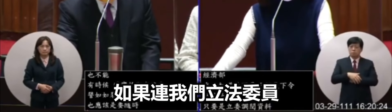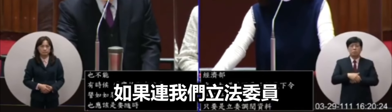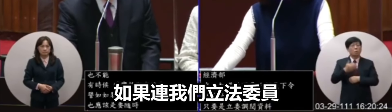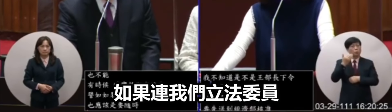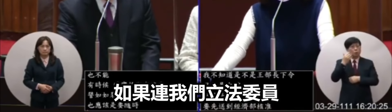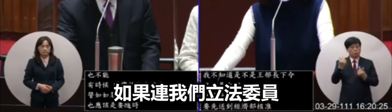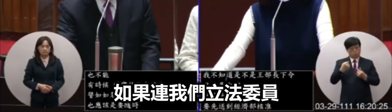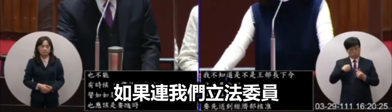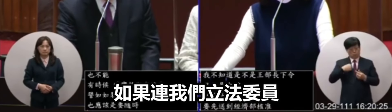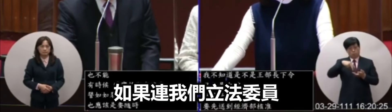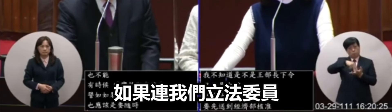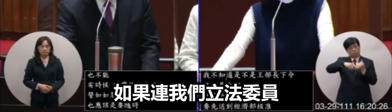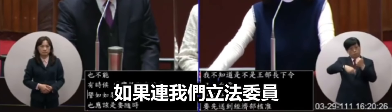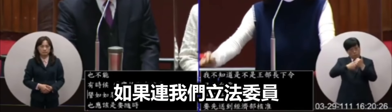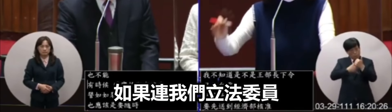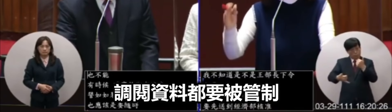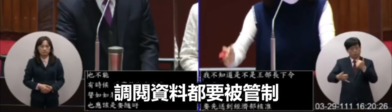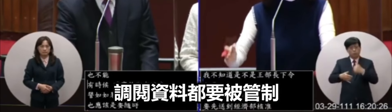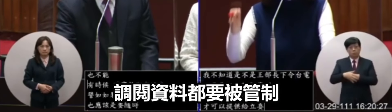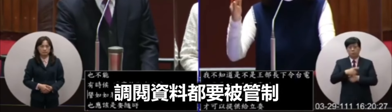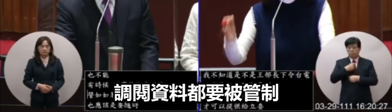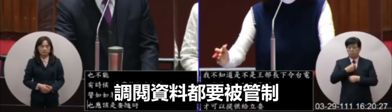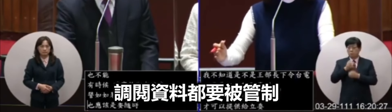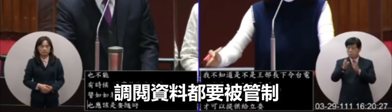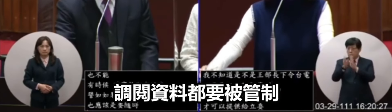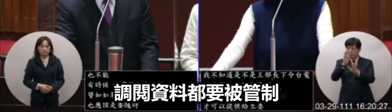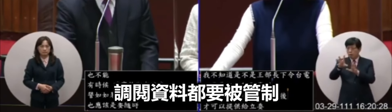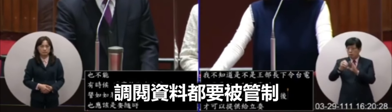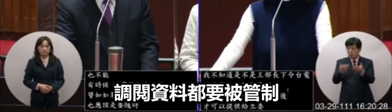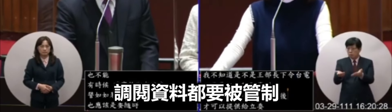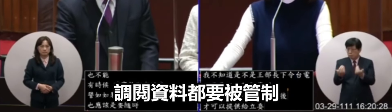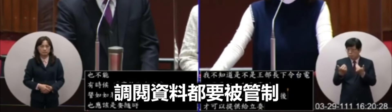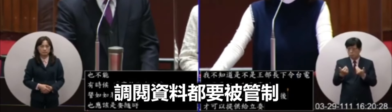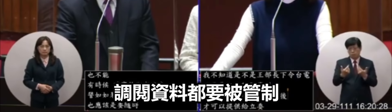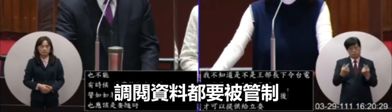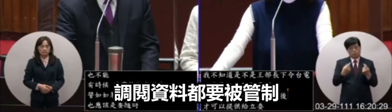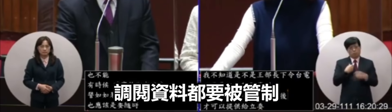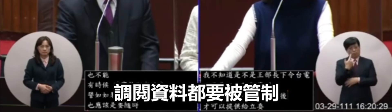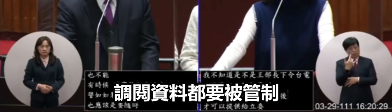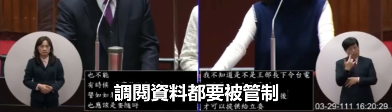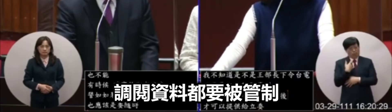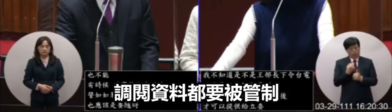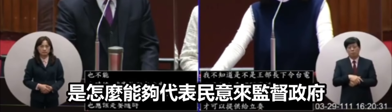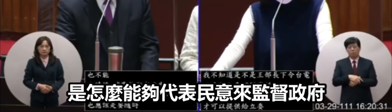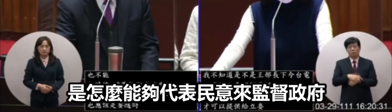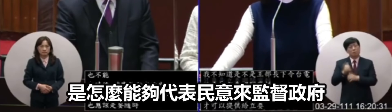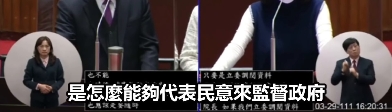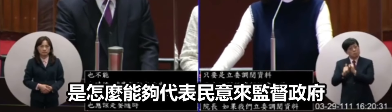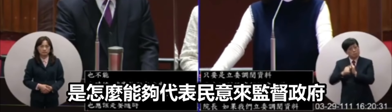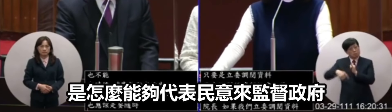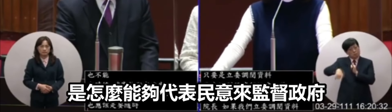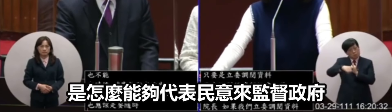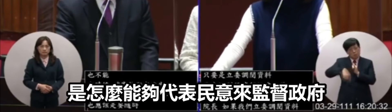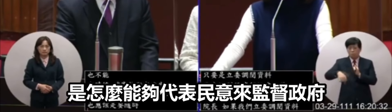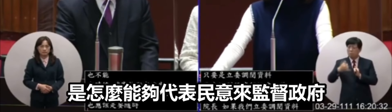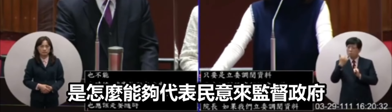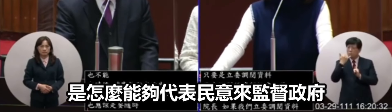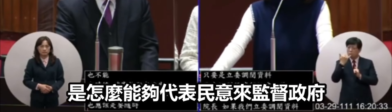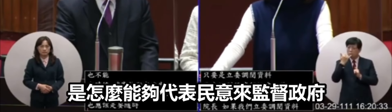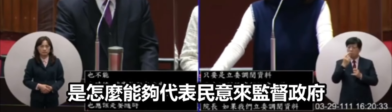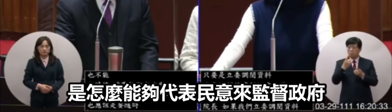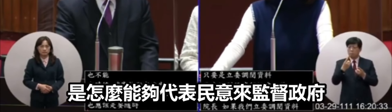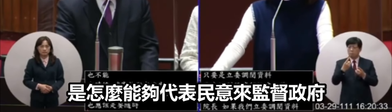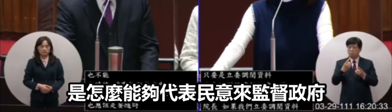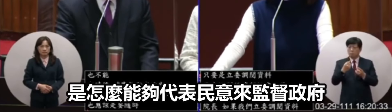如果连我们立法委员调阅资料都要被管制，是怎么能够代